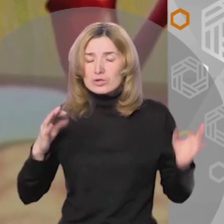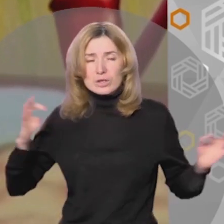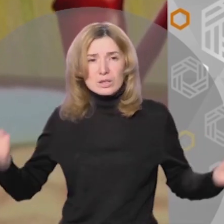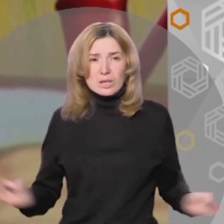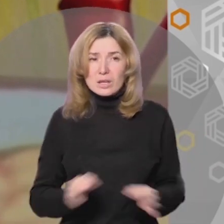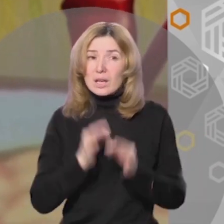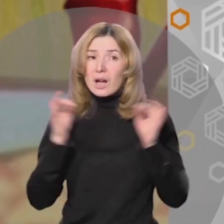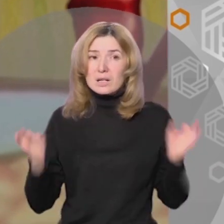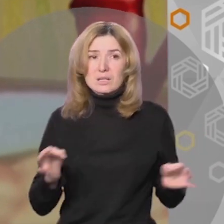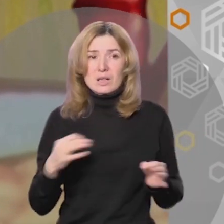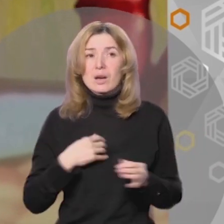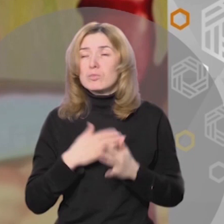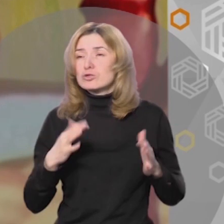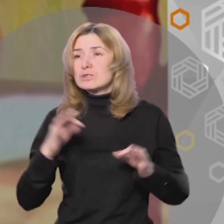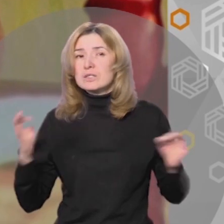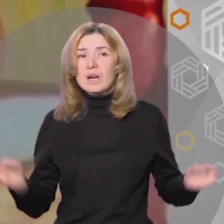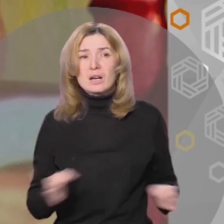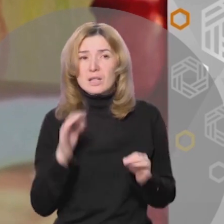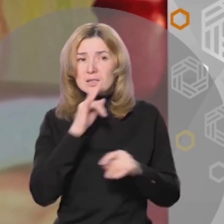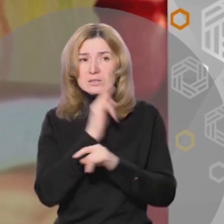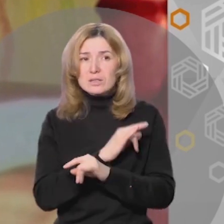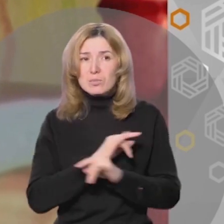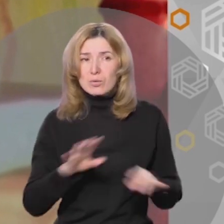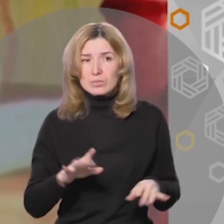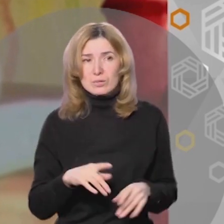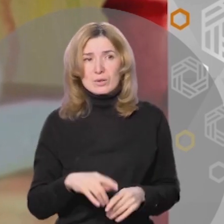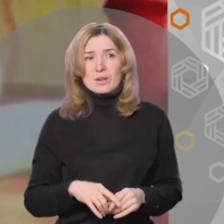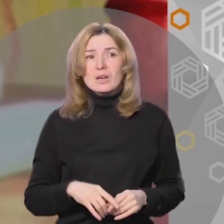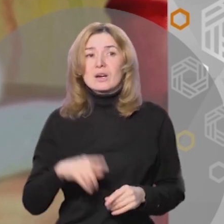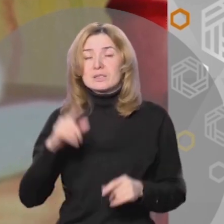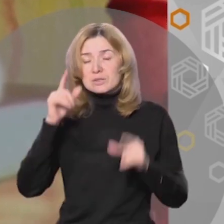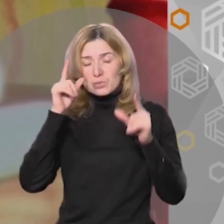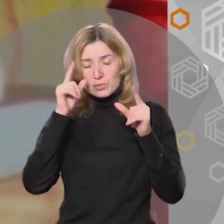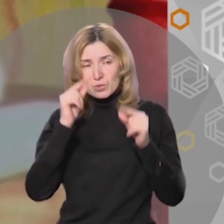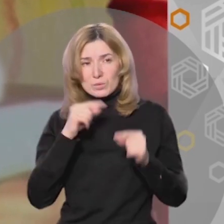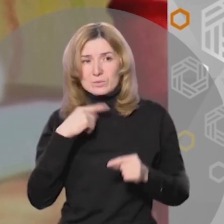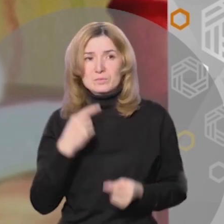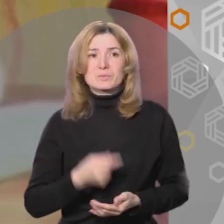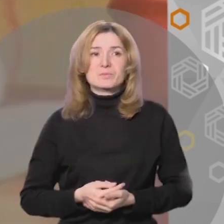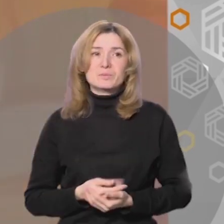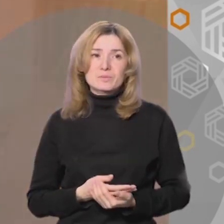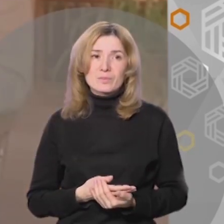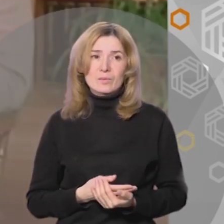никогда, никогда не был. Пробормотал он и сладко заснул.